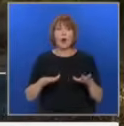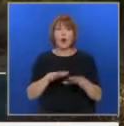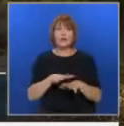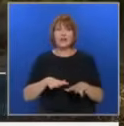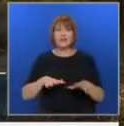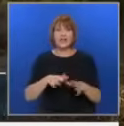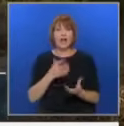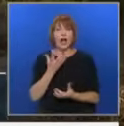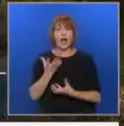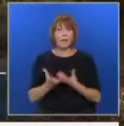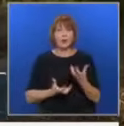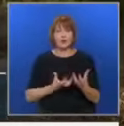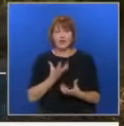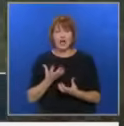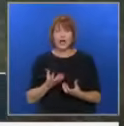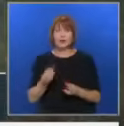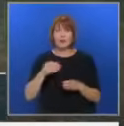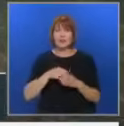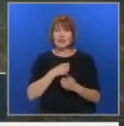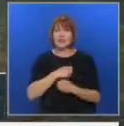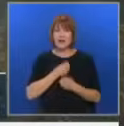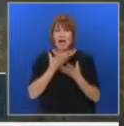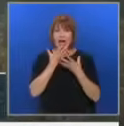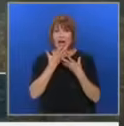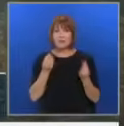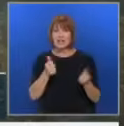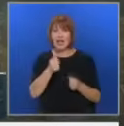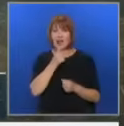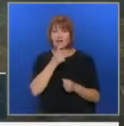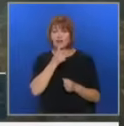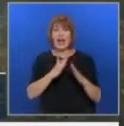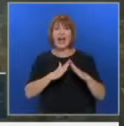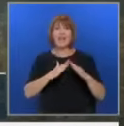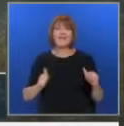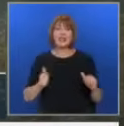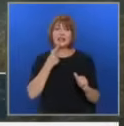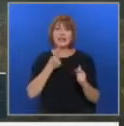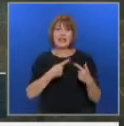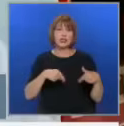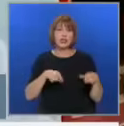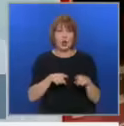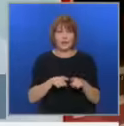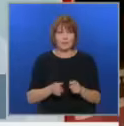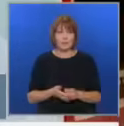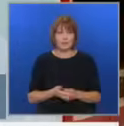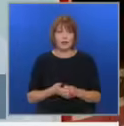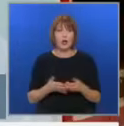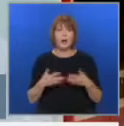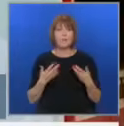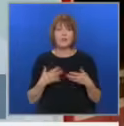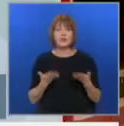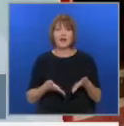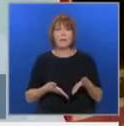на пламъците допълнително се затруднява от липсата на вода във вилната зона и се налага организирането на водоноски. Поискахме